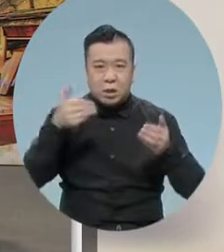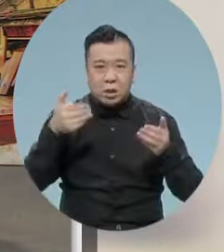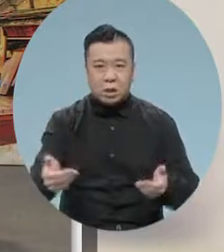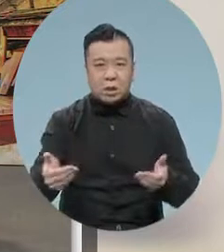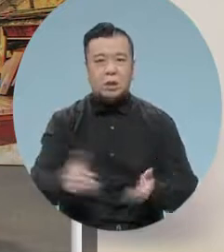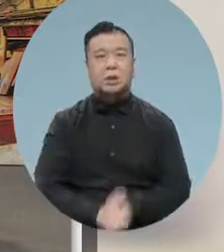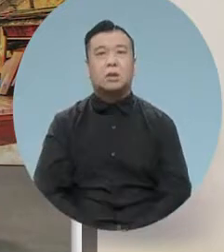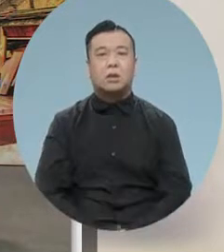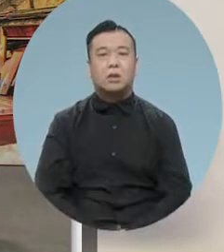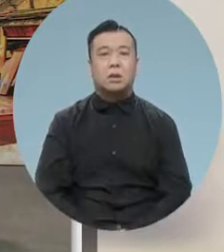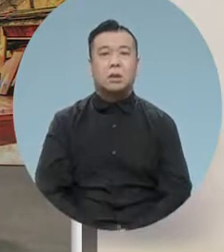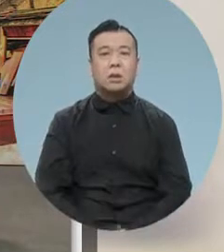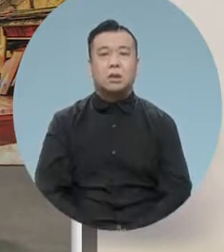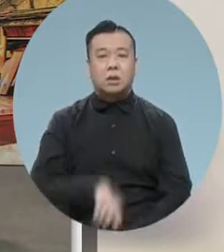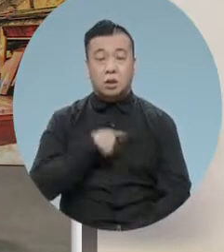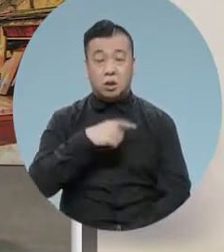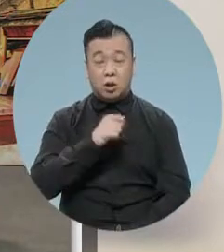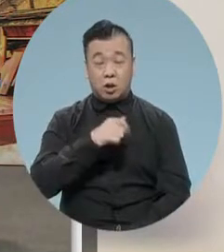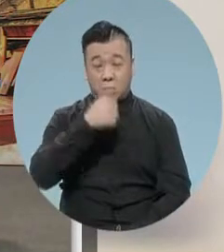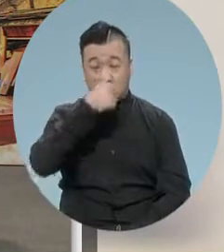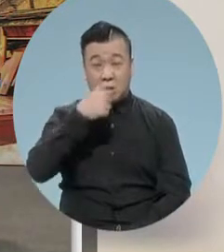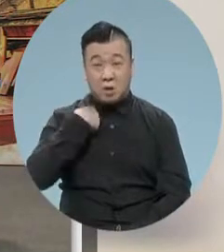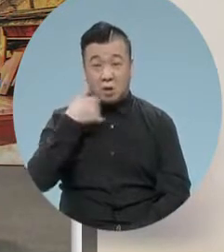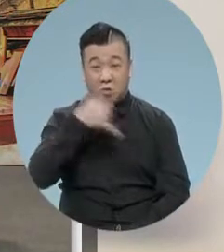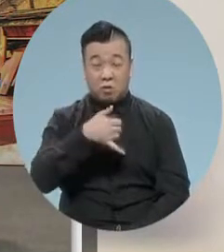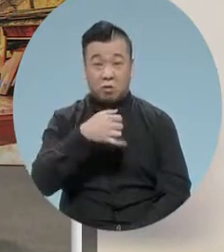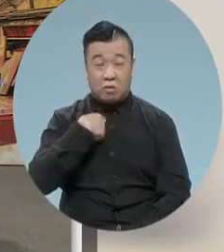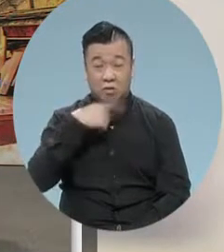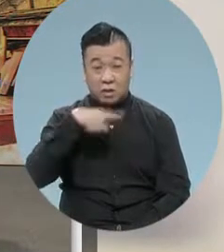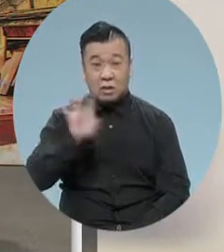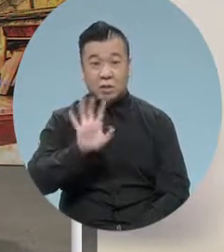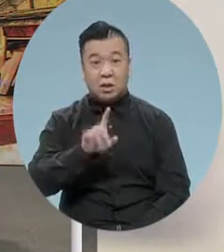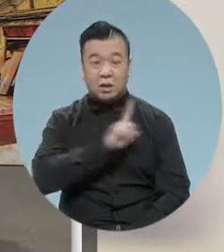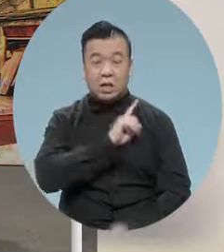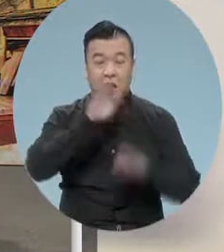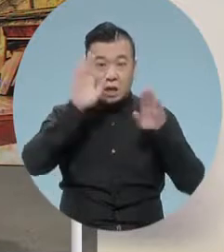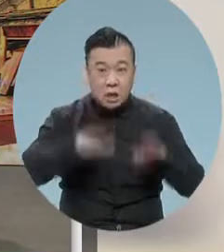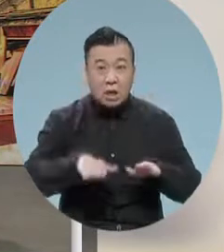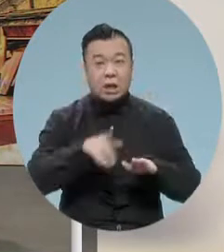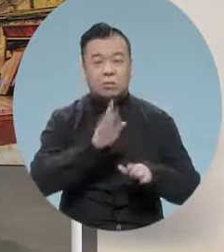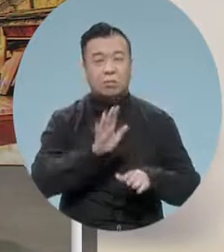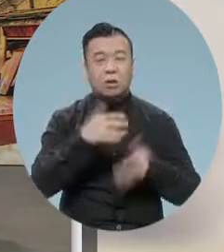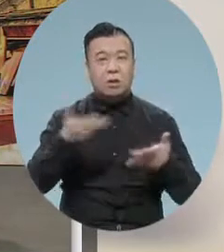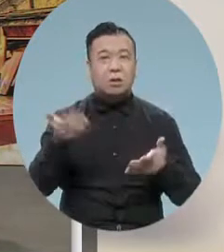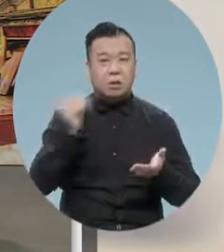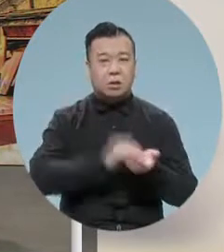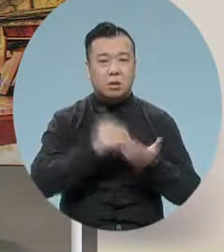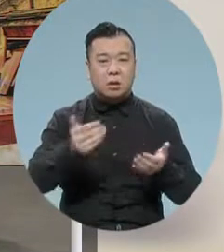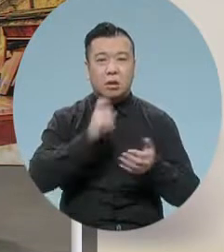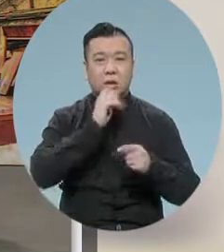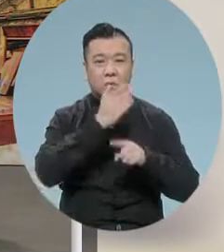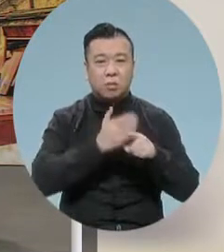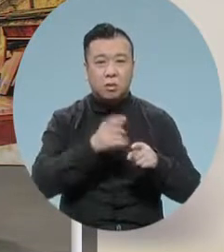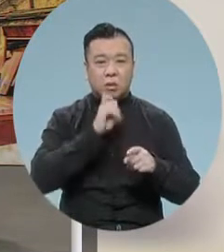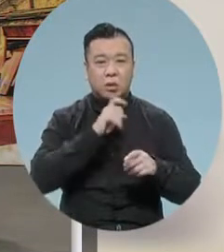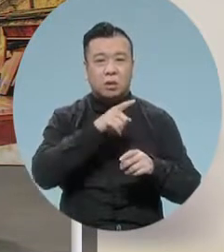止，我不主張亦都不贊成個人崇拜，但是今時今日你去到部分的維